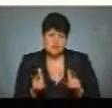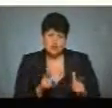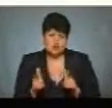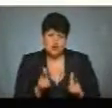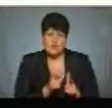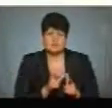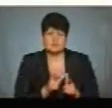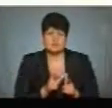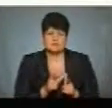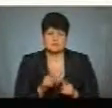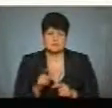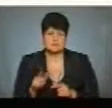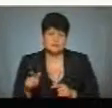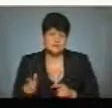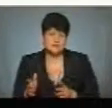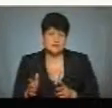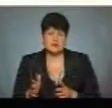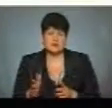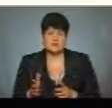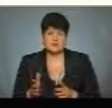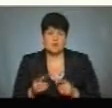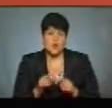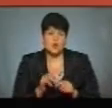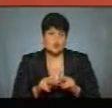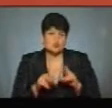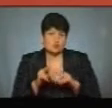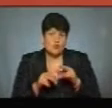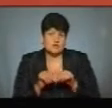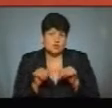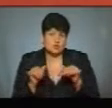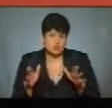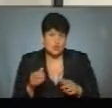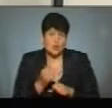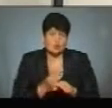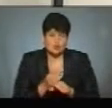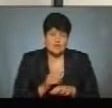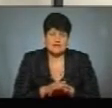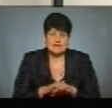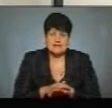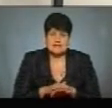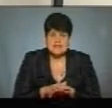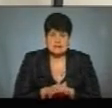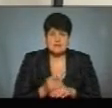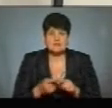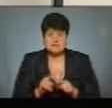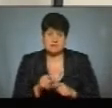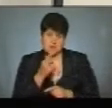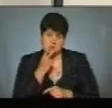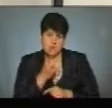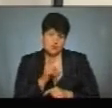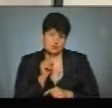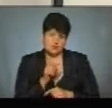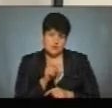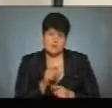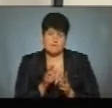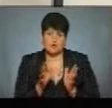по підготовці тих чи інших нормативно-правових актів, розбудовувати структуру, опрацьовувати населення, це ми бачимо,